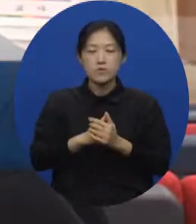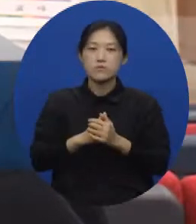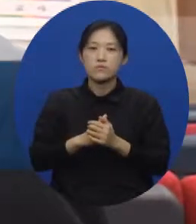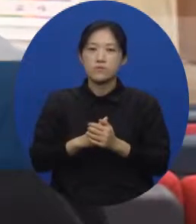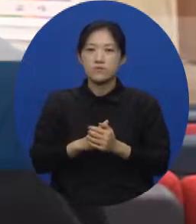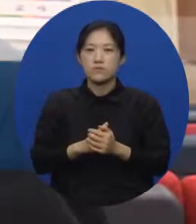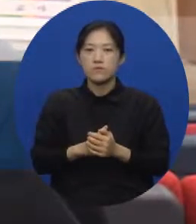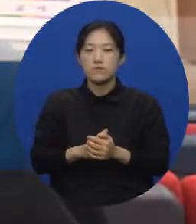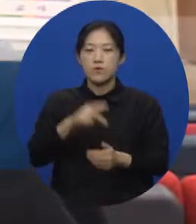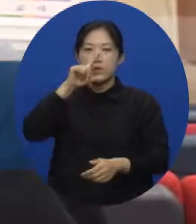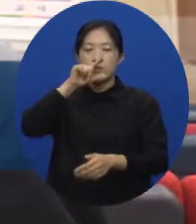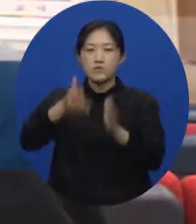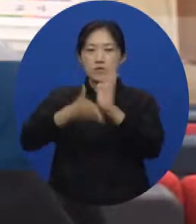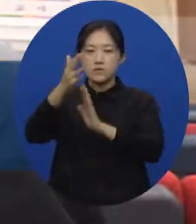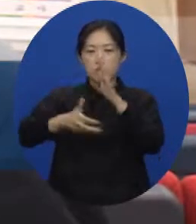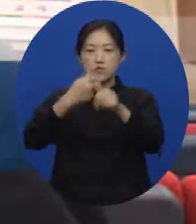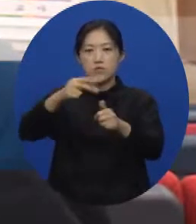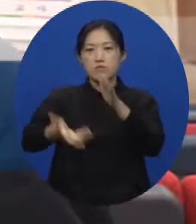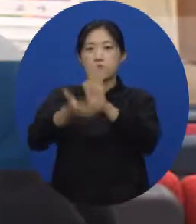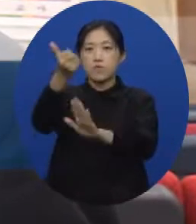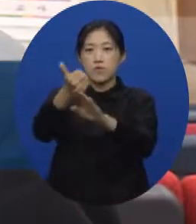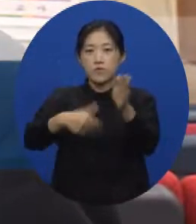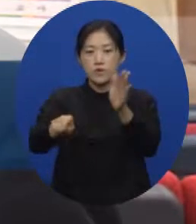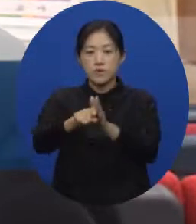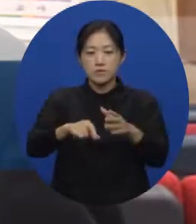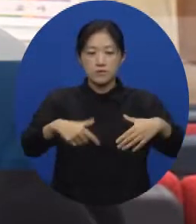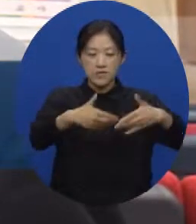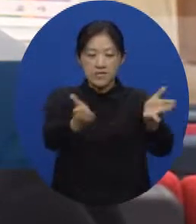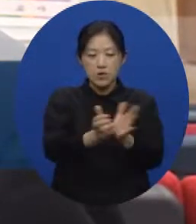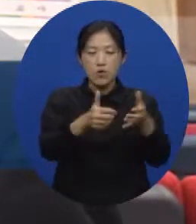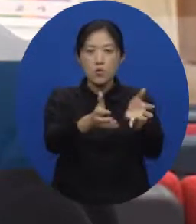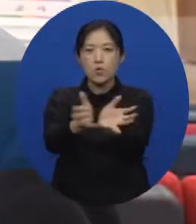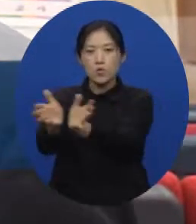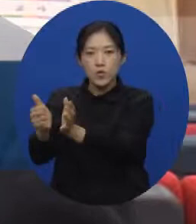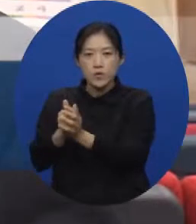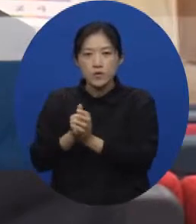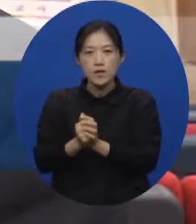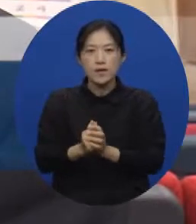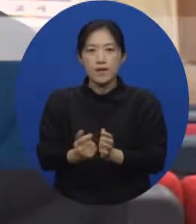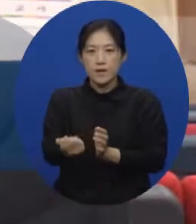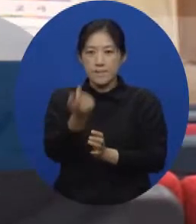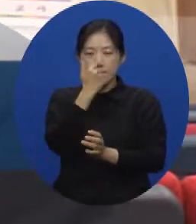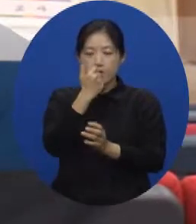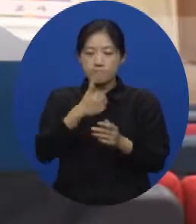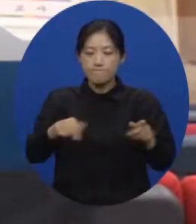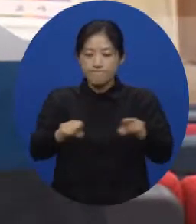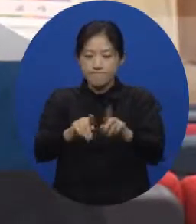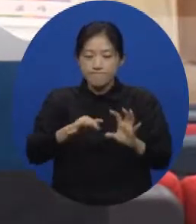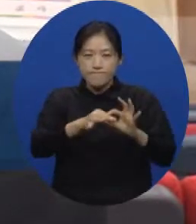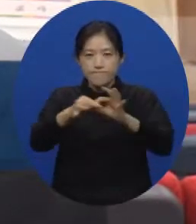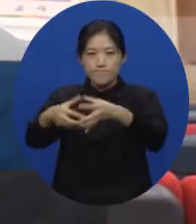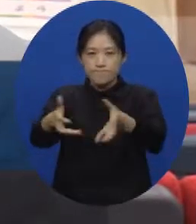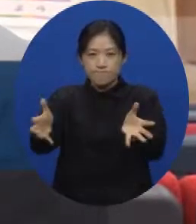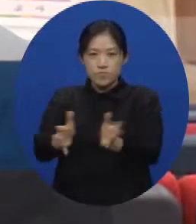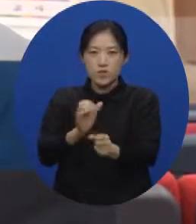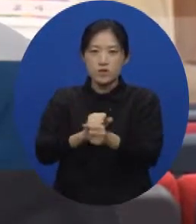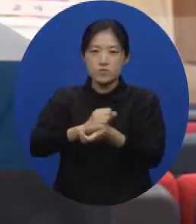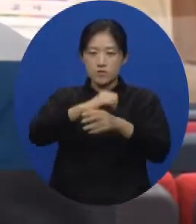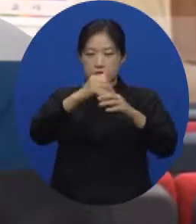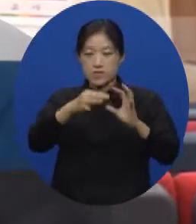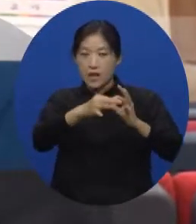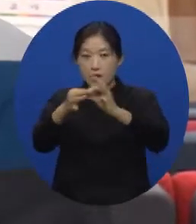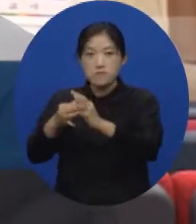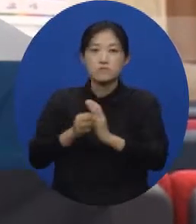앞으로 우리 오산시 혁신교육의 성공을 위해서는 지역 공동체가, 배움의 교육 공동체가 만들어져서